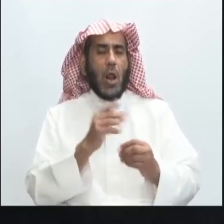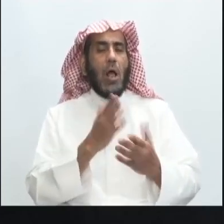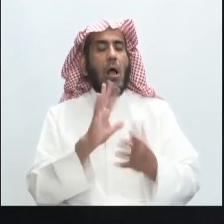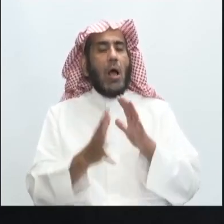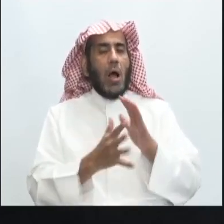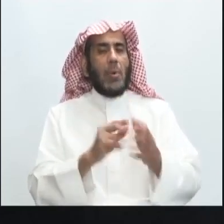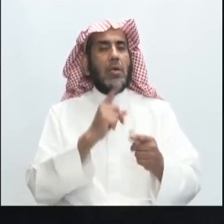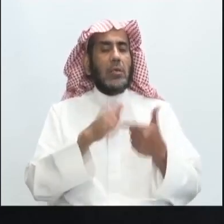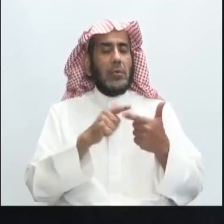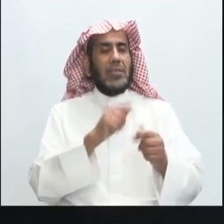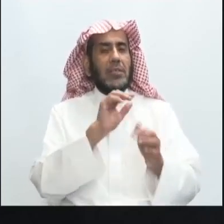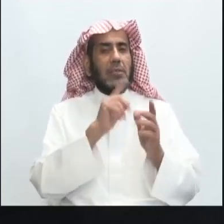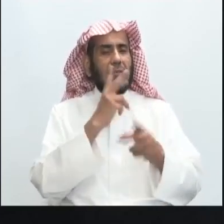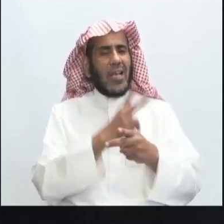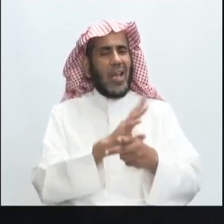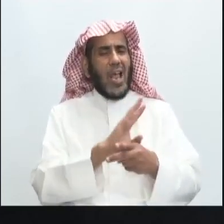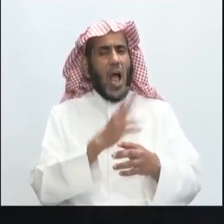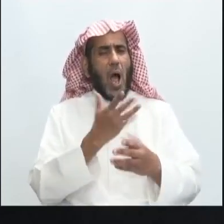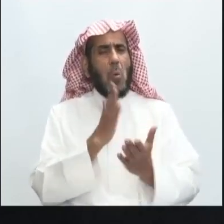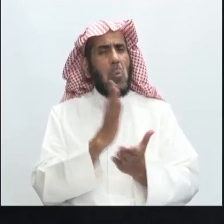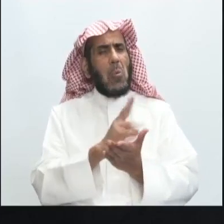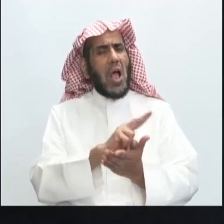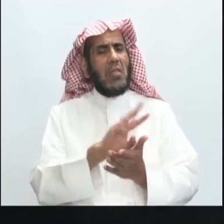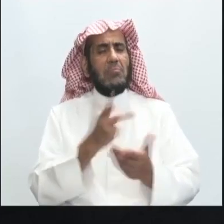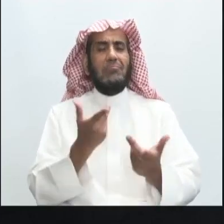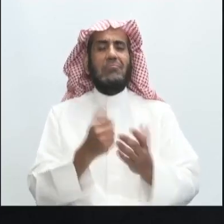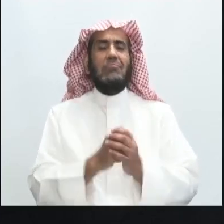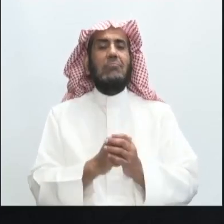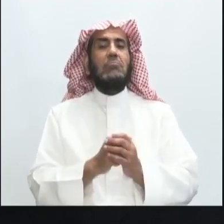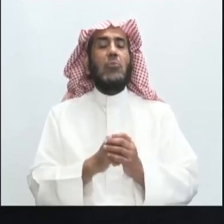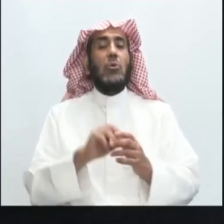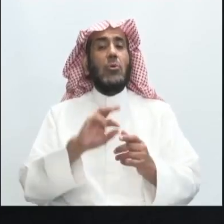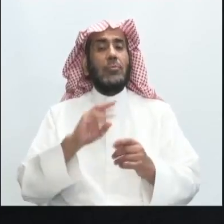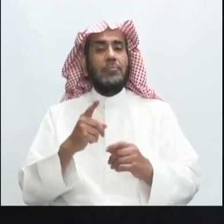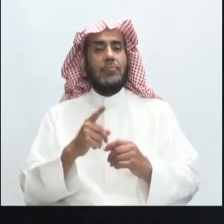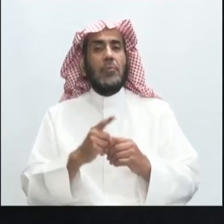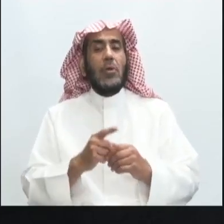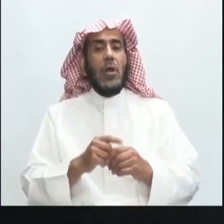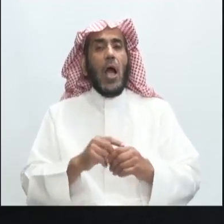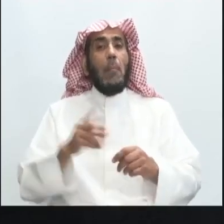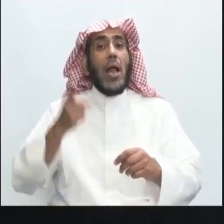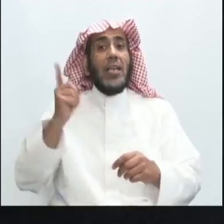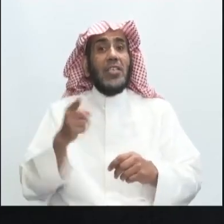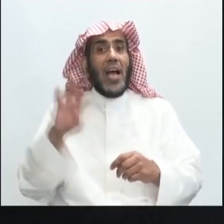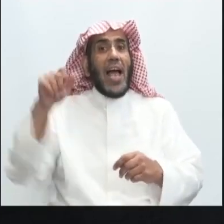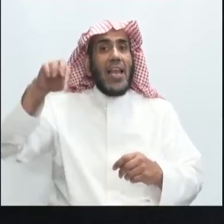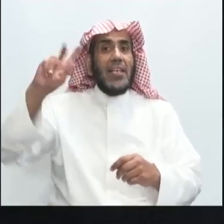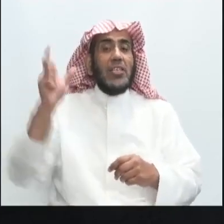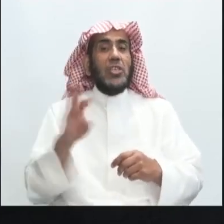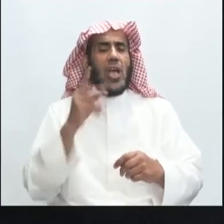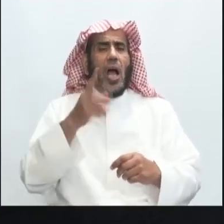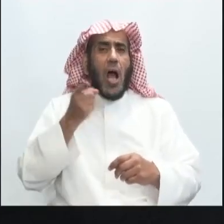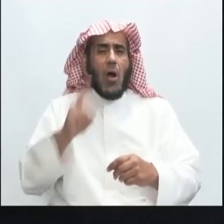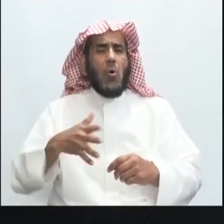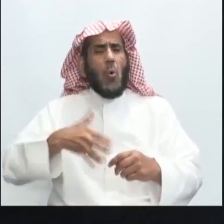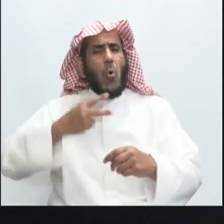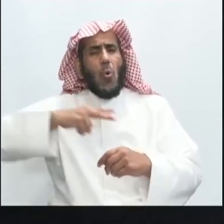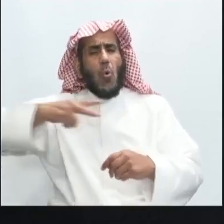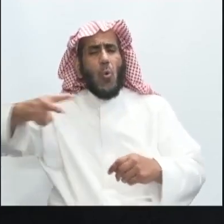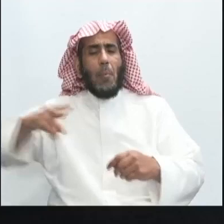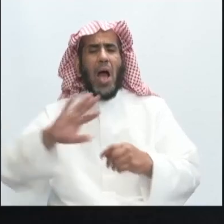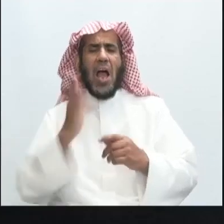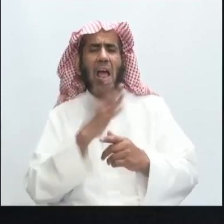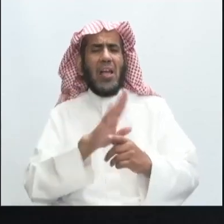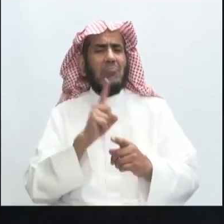صحيح وخبر غير صحيحه وخبر صادق وخبر وغيره غير صادق واما الانشاء فليس مما لا يحتمل الصدقه او